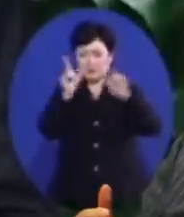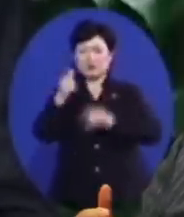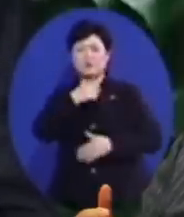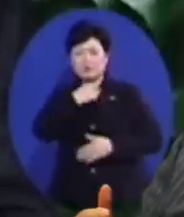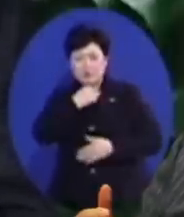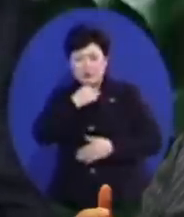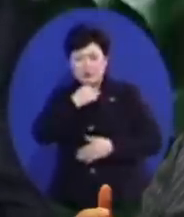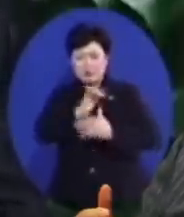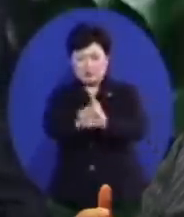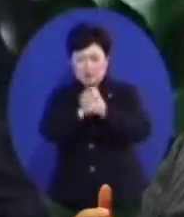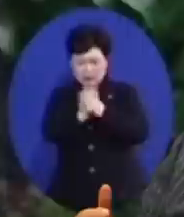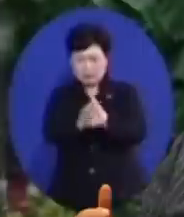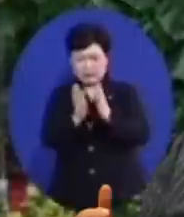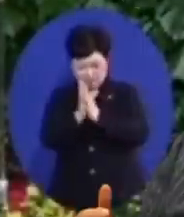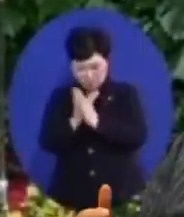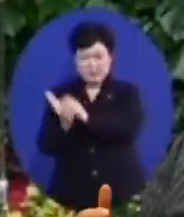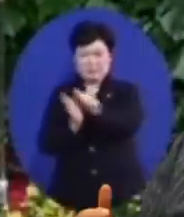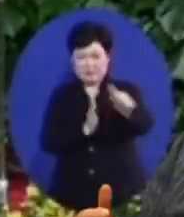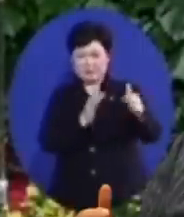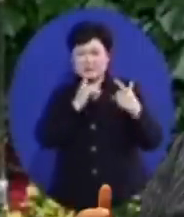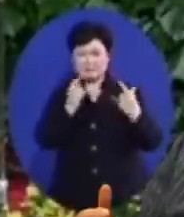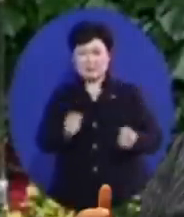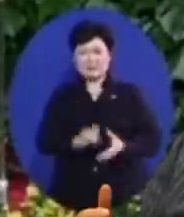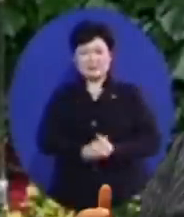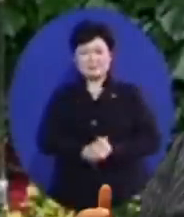구해야 되는 것입니다.